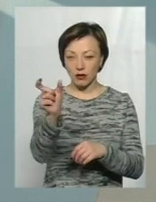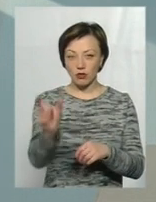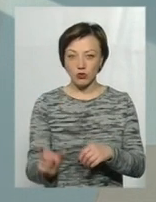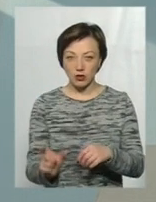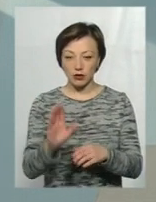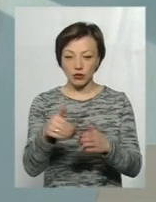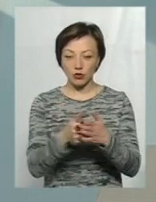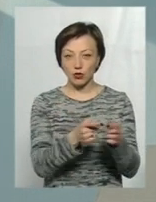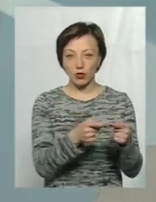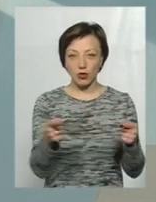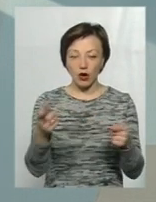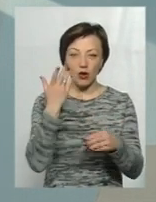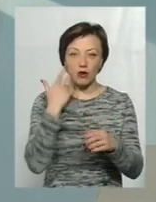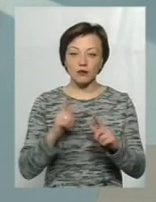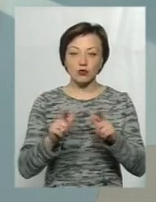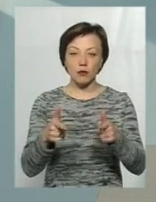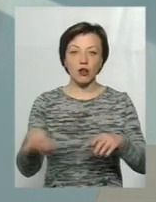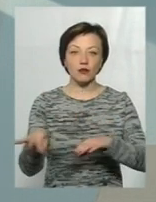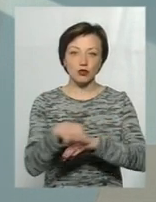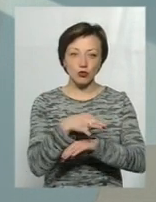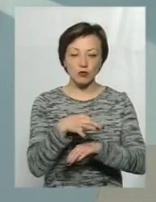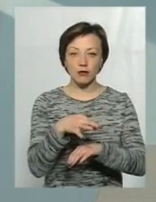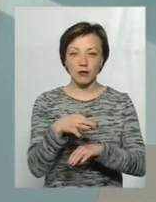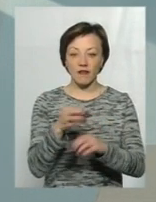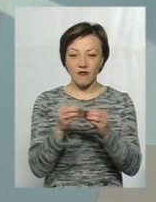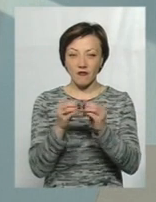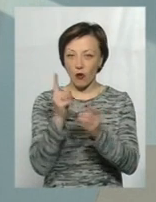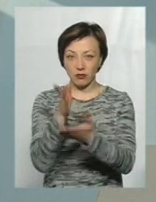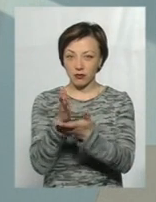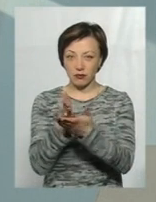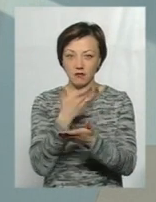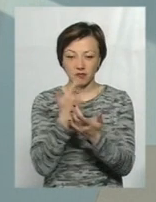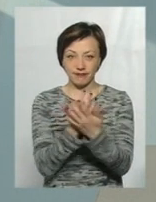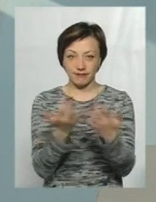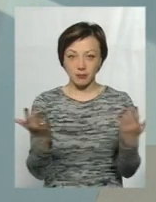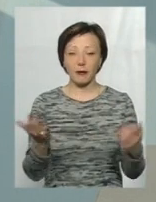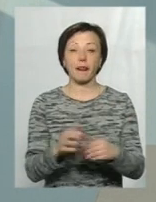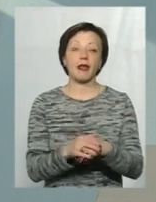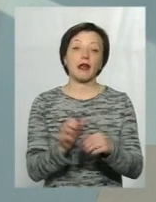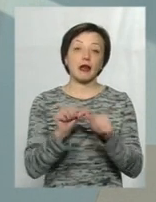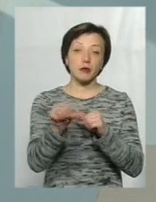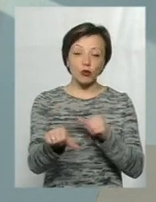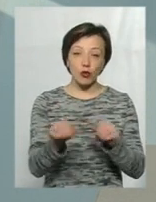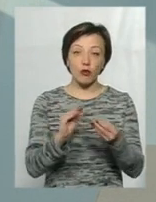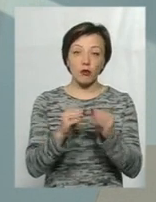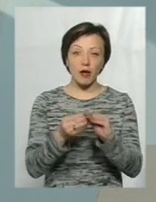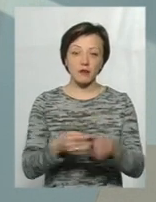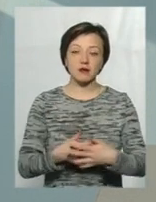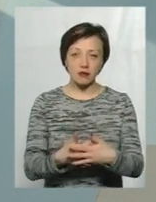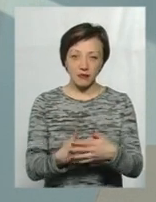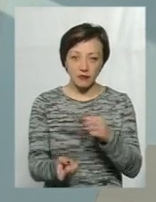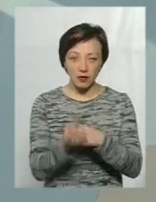часу, поки людина вступає в шлюб. І згодом, крім того, що проблеми завагітніти,